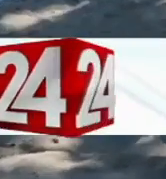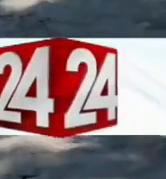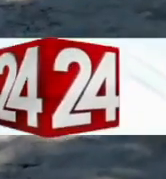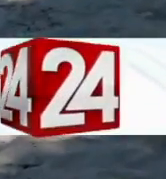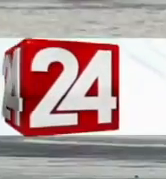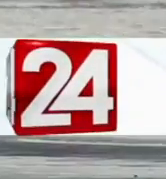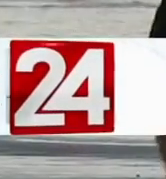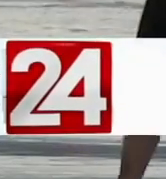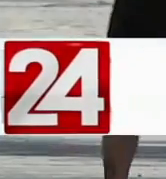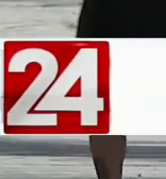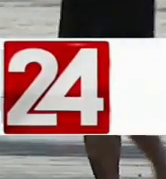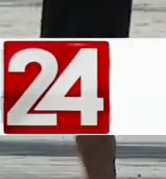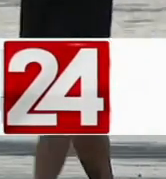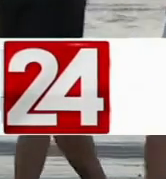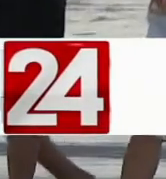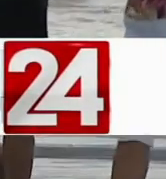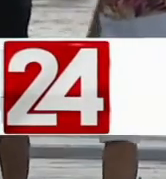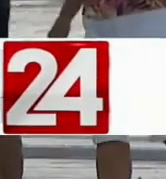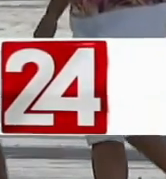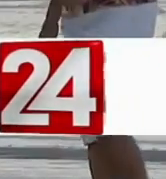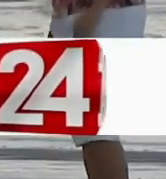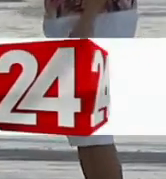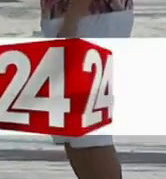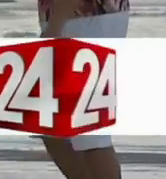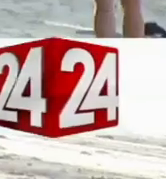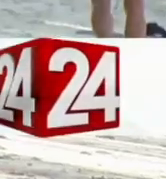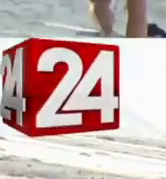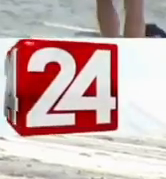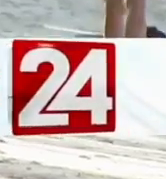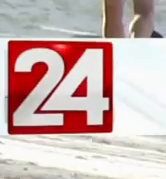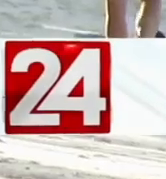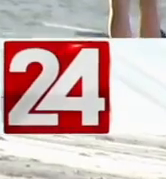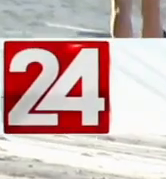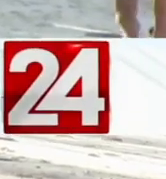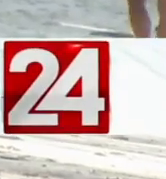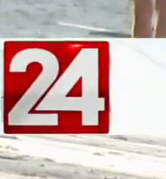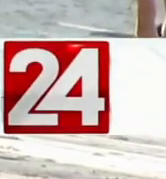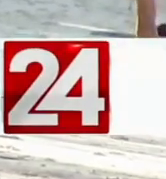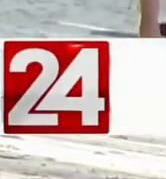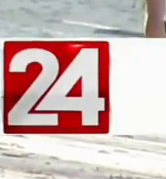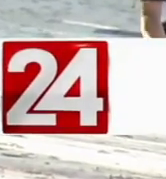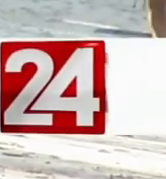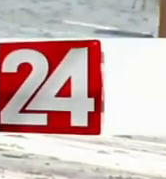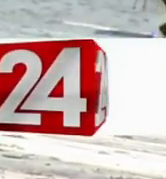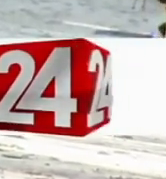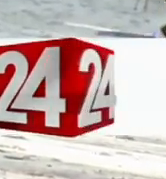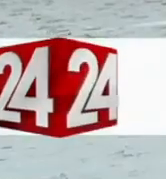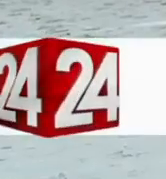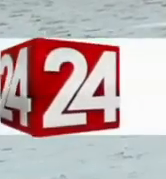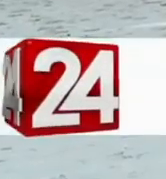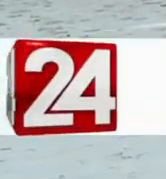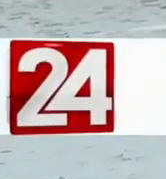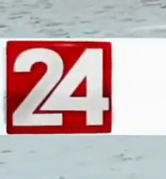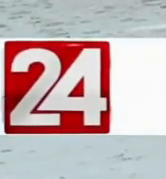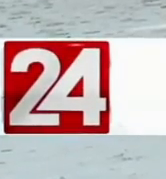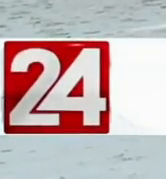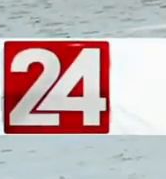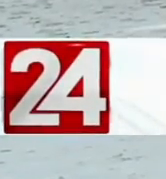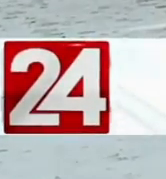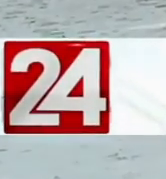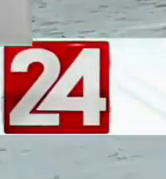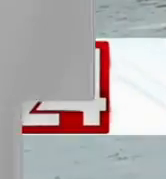Isang 100 pisong dagdag na sinisingil sa mga turista sa Boracay, mandatory ba o optional lang?